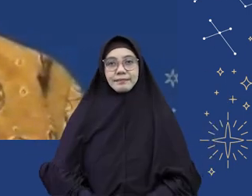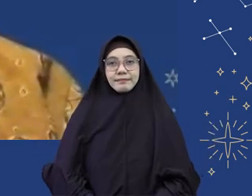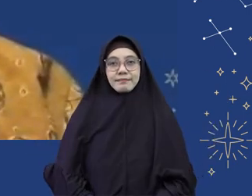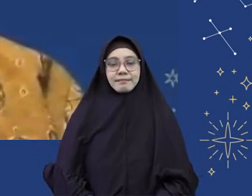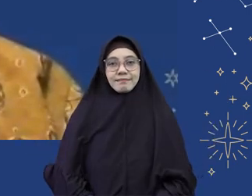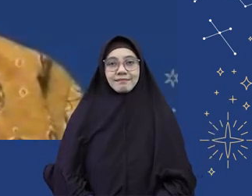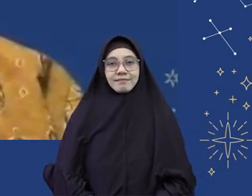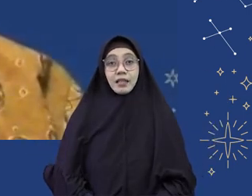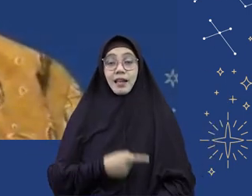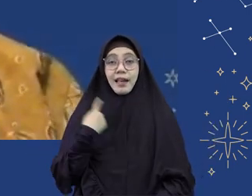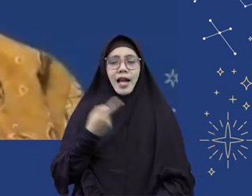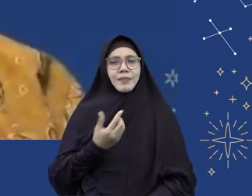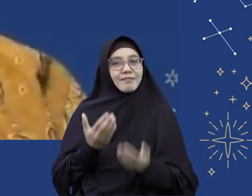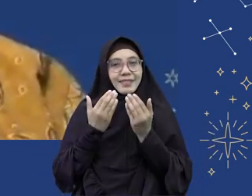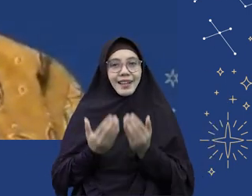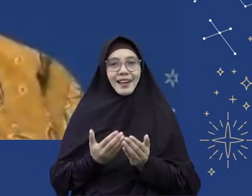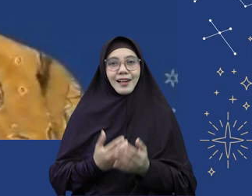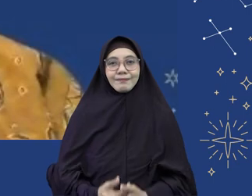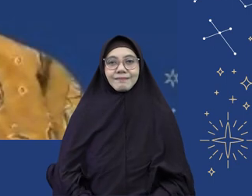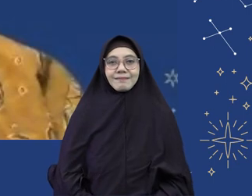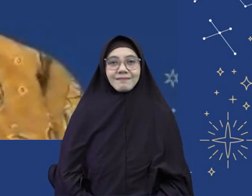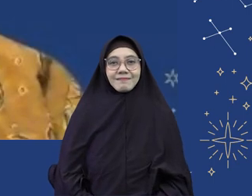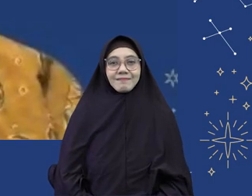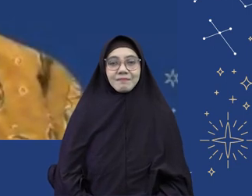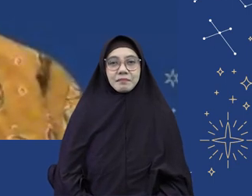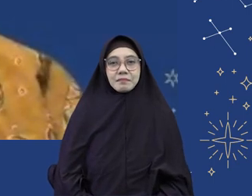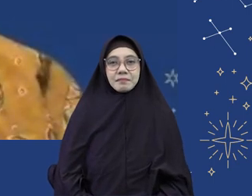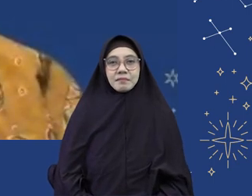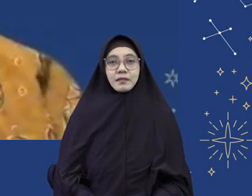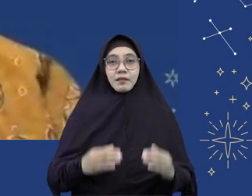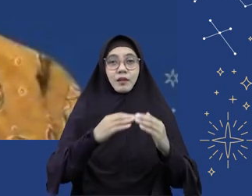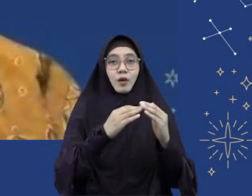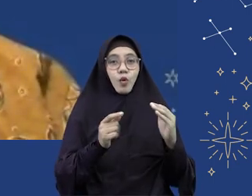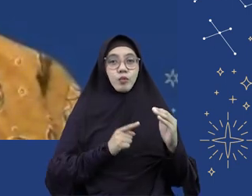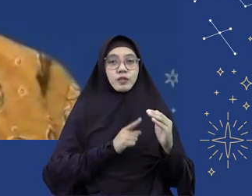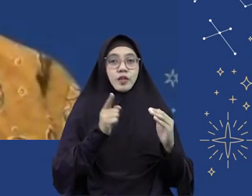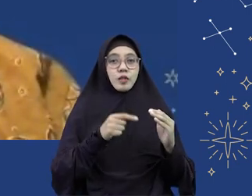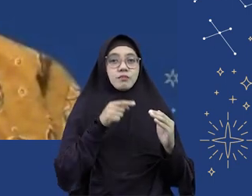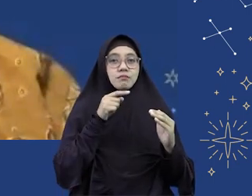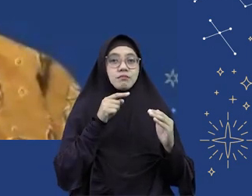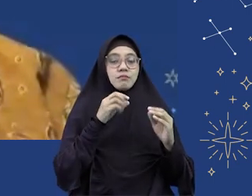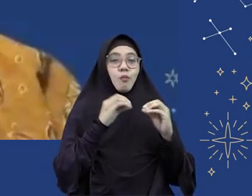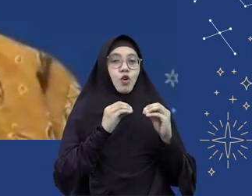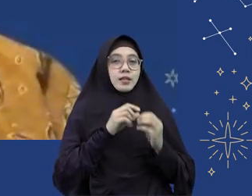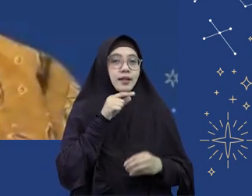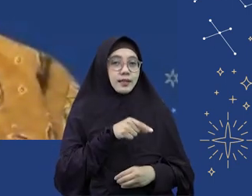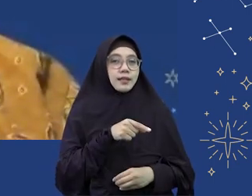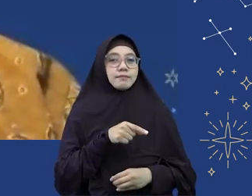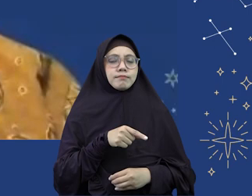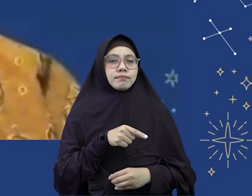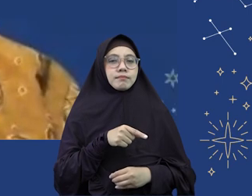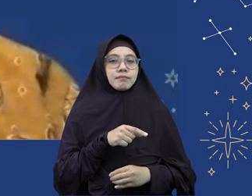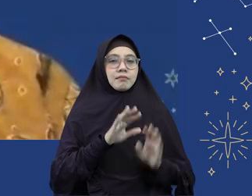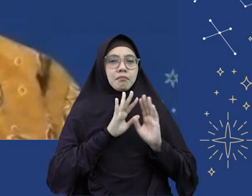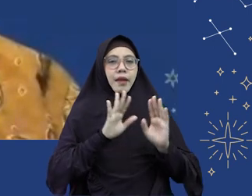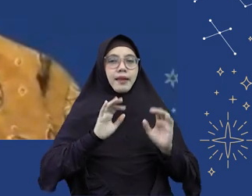kami sangat berharap dengan kehadiran observatorium bosca di Lembang ini berbagai aktivitas